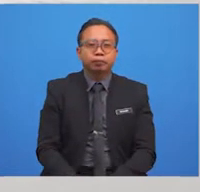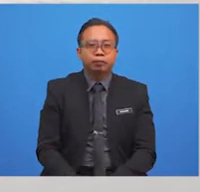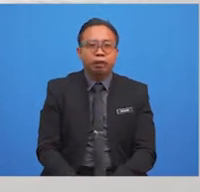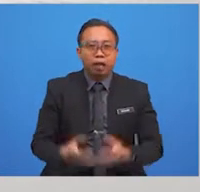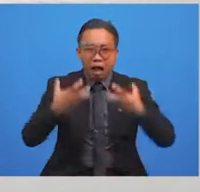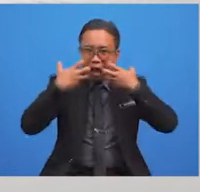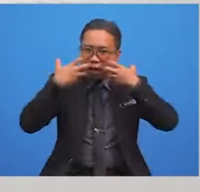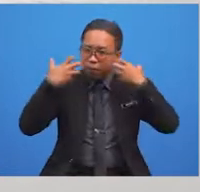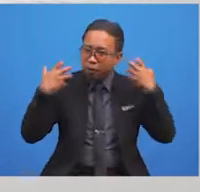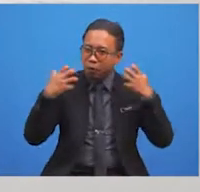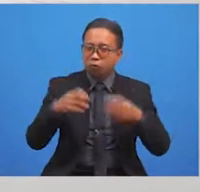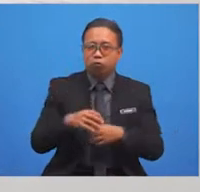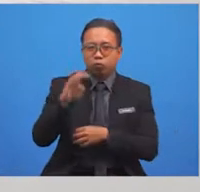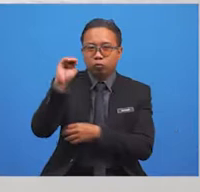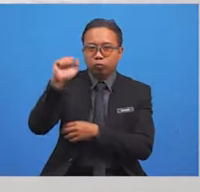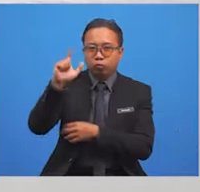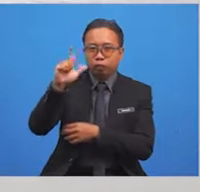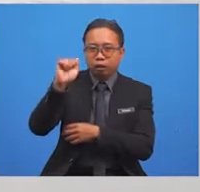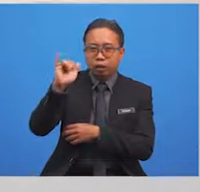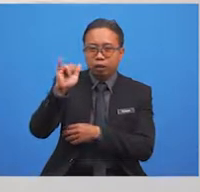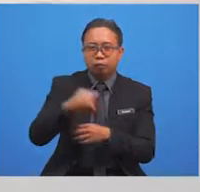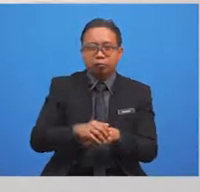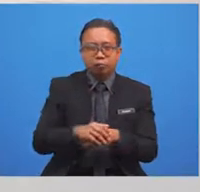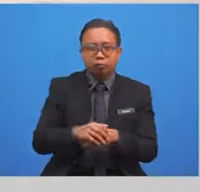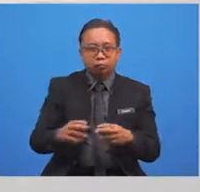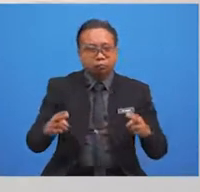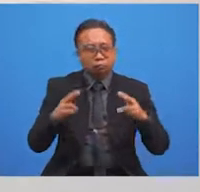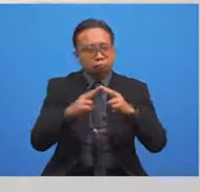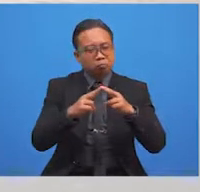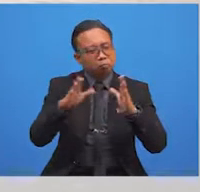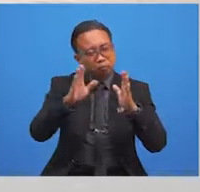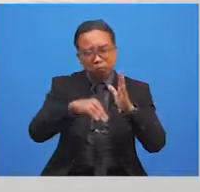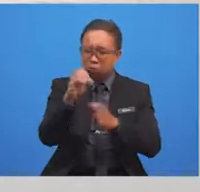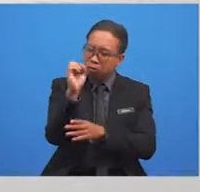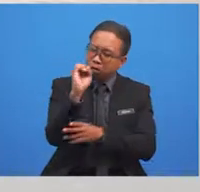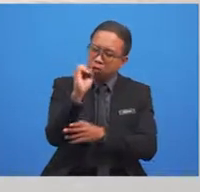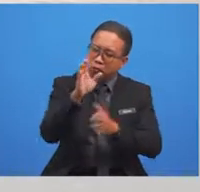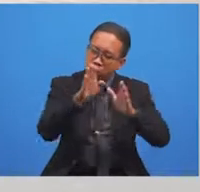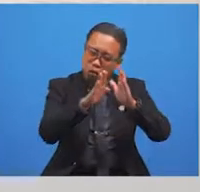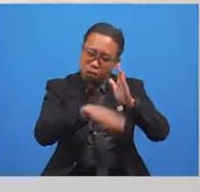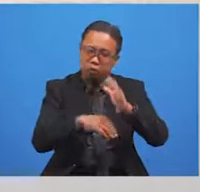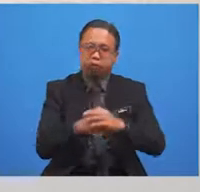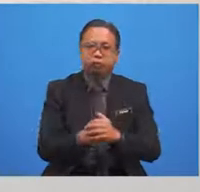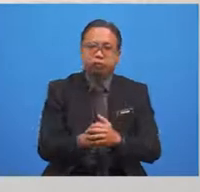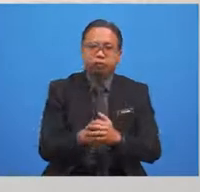Harimau Malaya merupakan populasi yang hampir pupus, iaitu